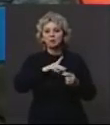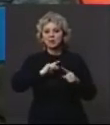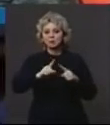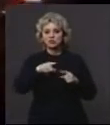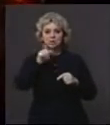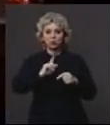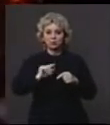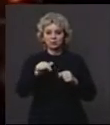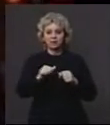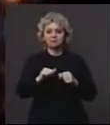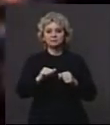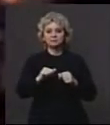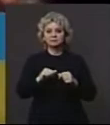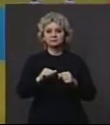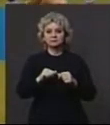быстро и удобно.